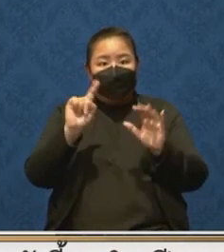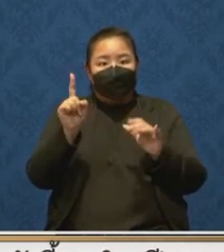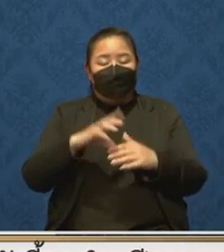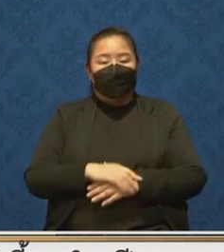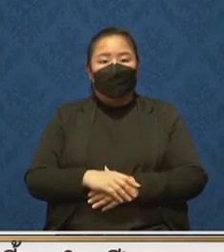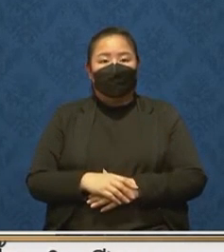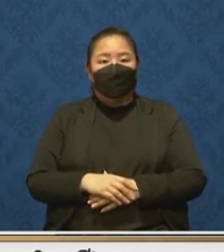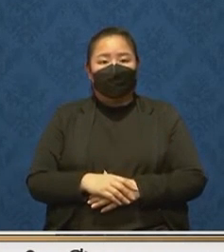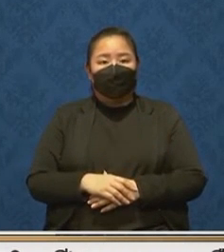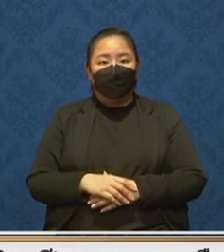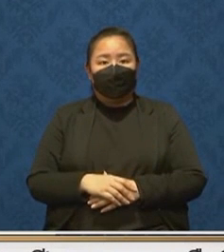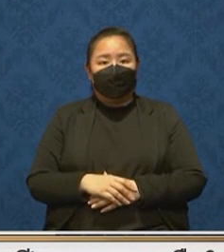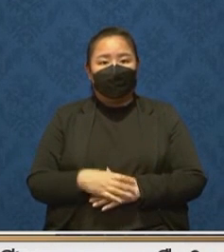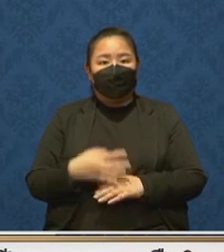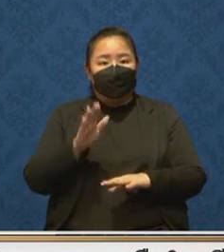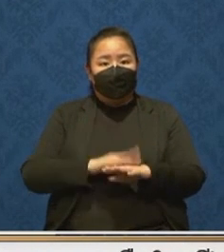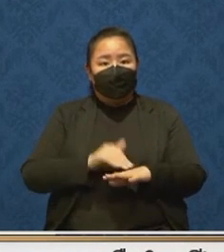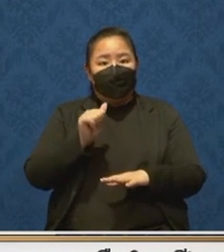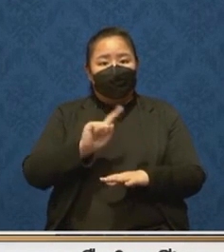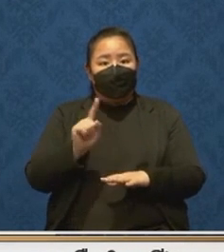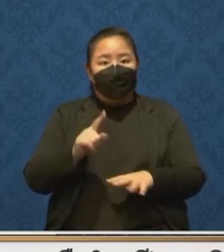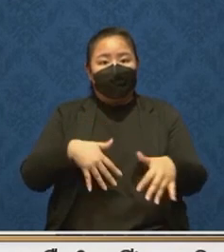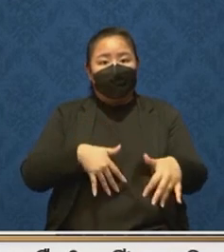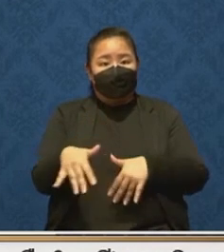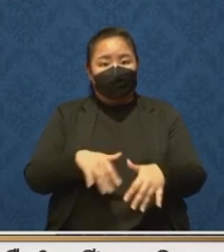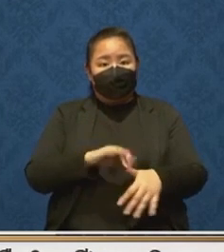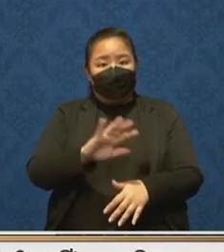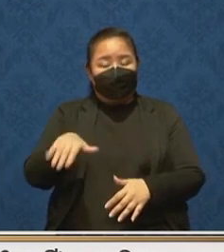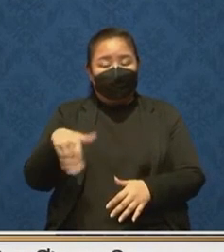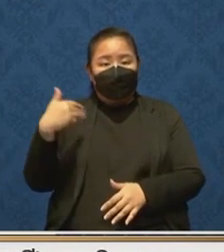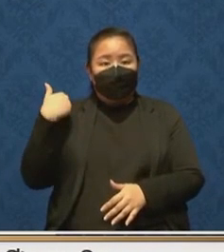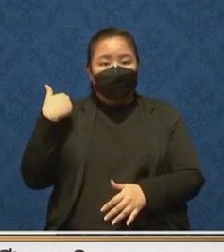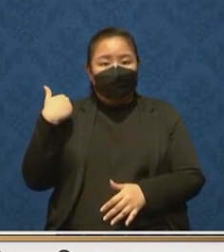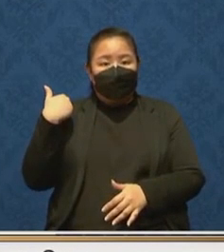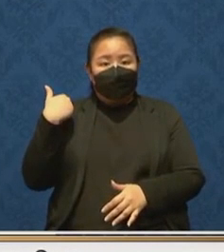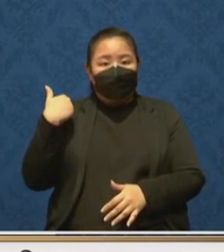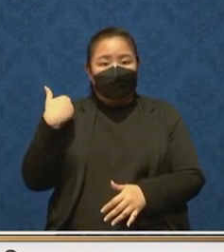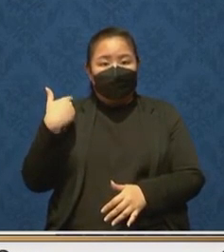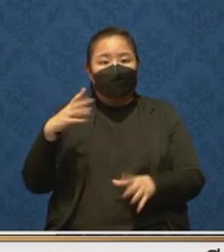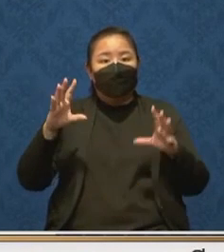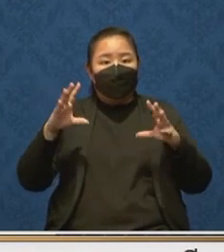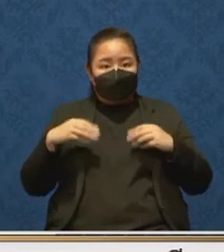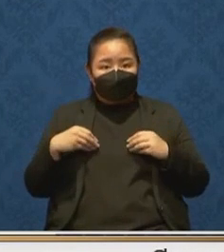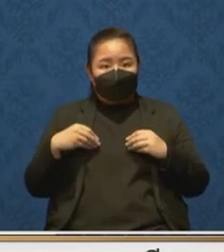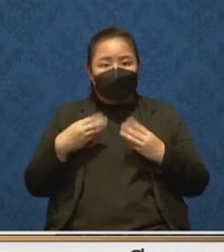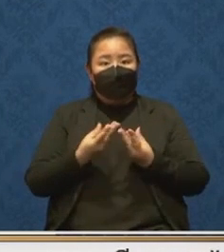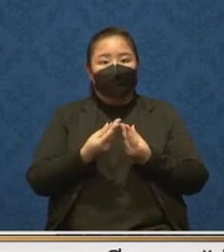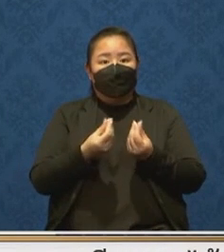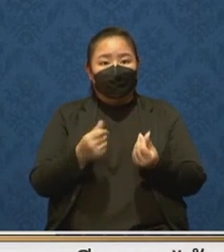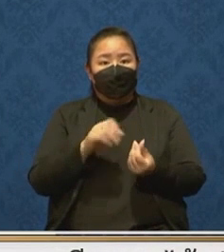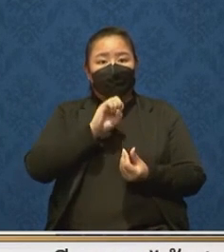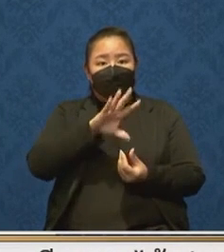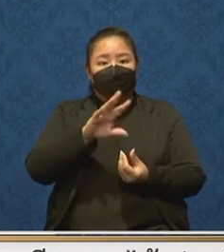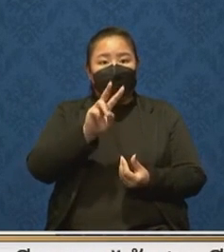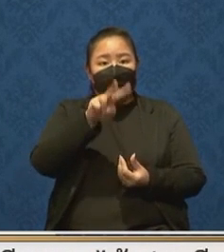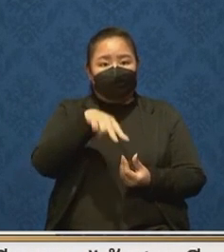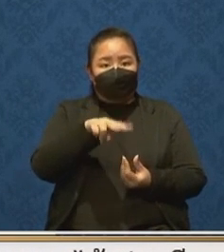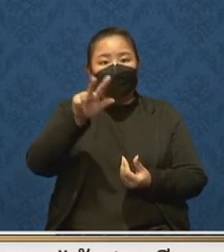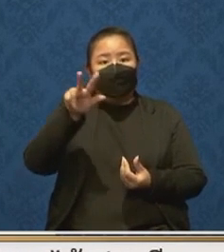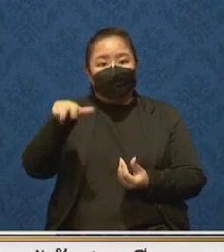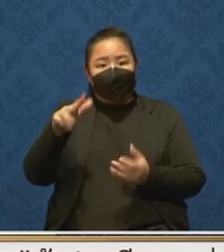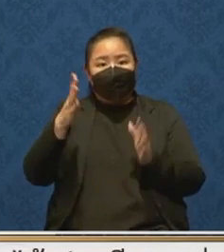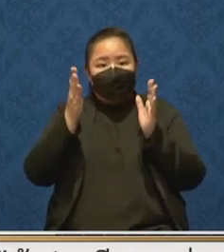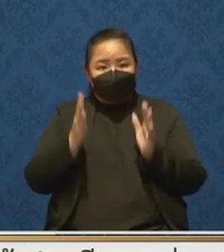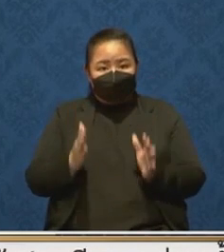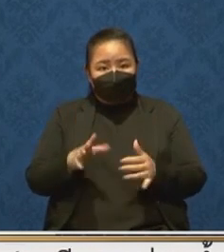่วาจะเป็ผู้เชี่ยวชาญ ไม่วจะเป็นพี่น้ประชาชนในที่สุดรัฐบาลก็ยอมรับวาตัวเลขที่บอกวา 2,000-3,000 คน